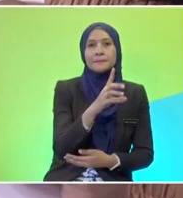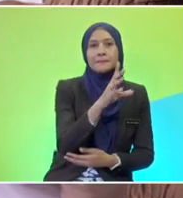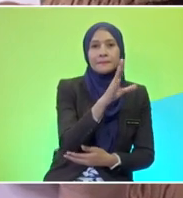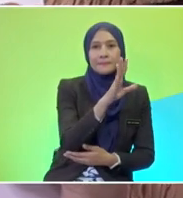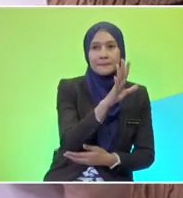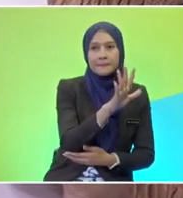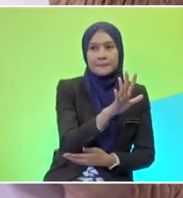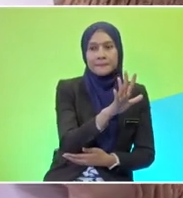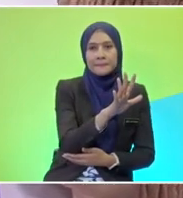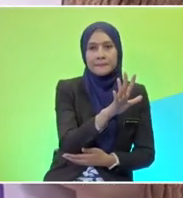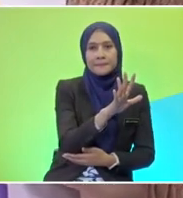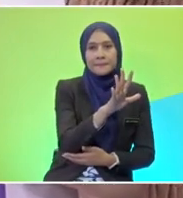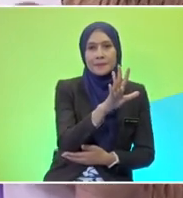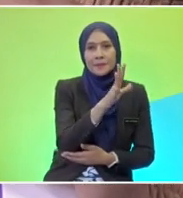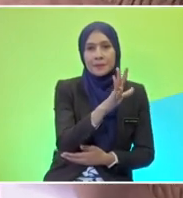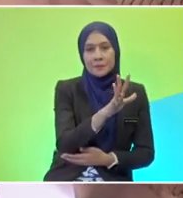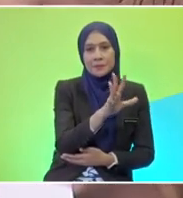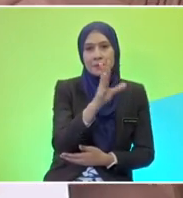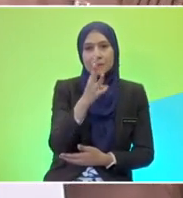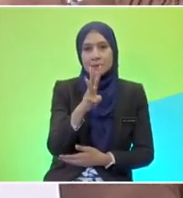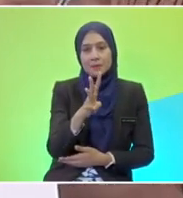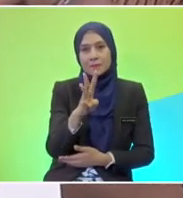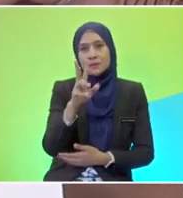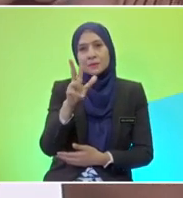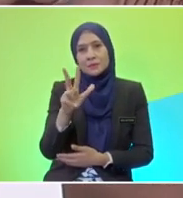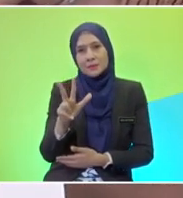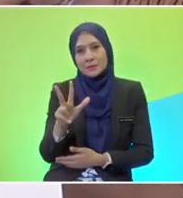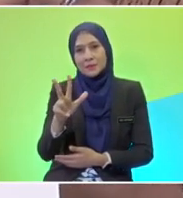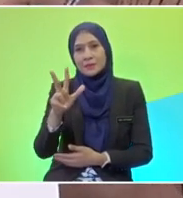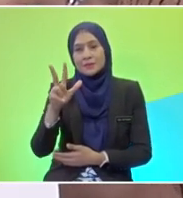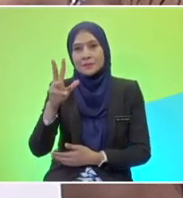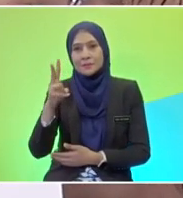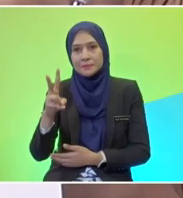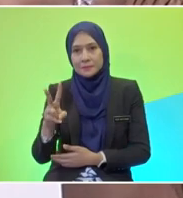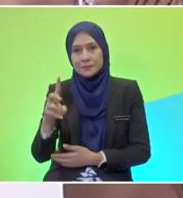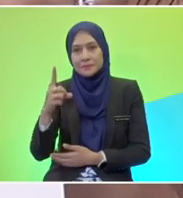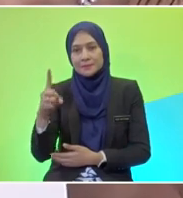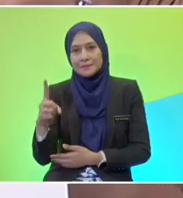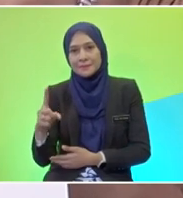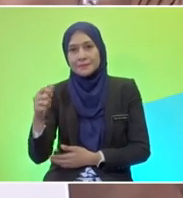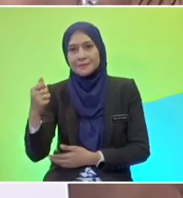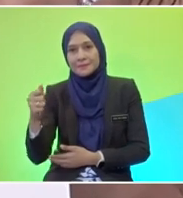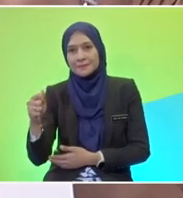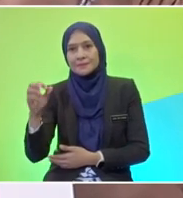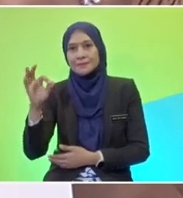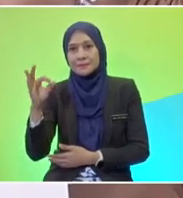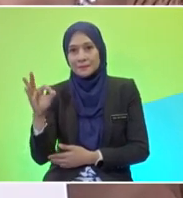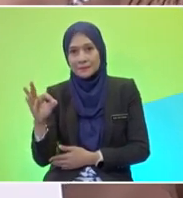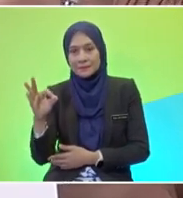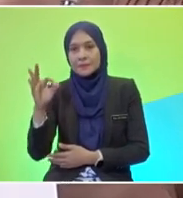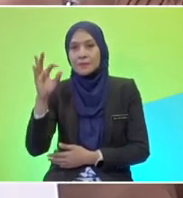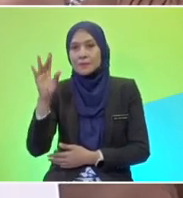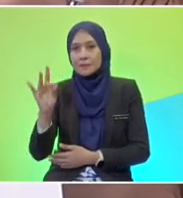1 2 3 4 5 6 7 8